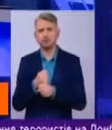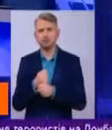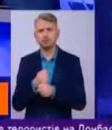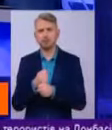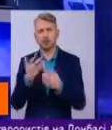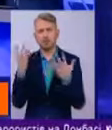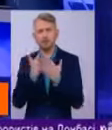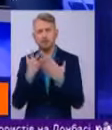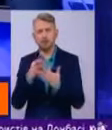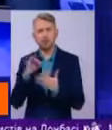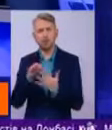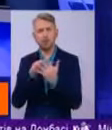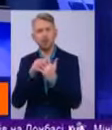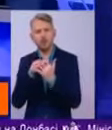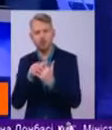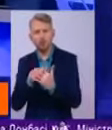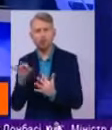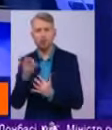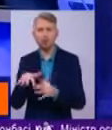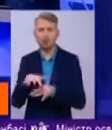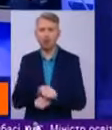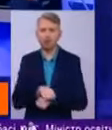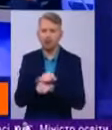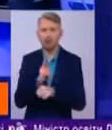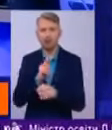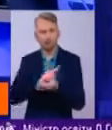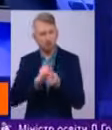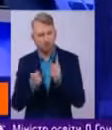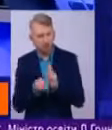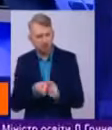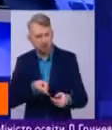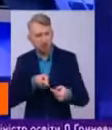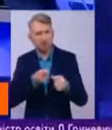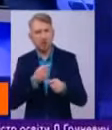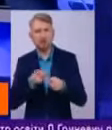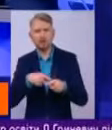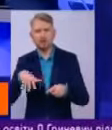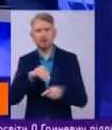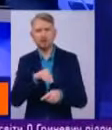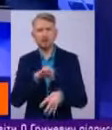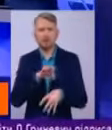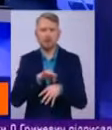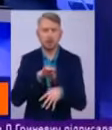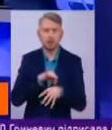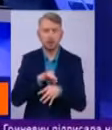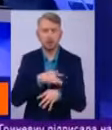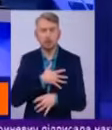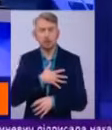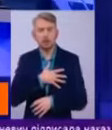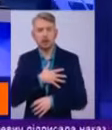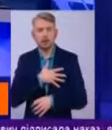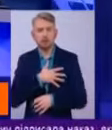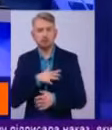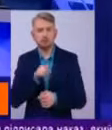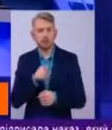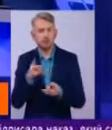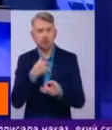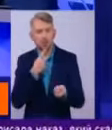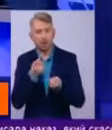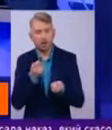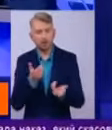картини про і про війну, і про Майдан. Хтось навпаки заперечує, мовляв, це все болить, щемить, і з цим треба досить таки